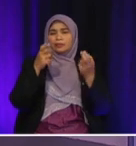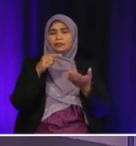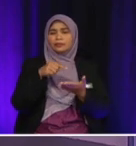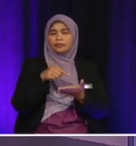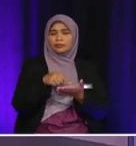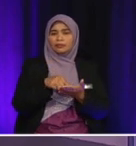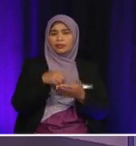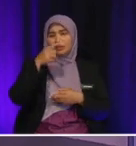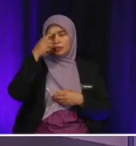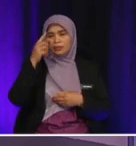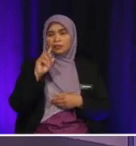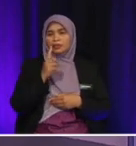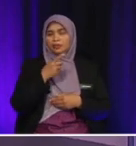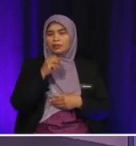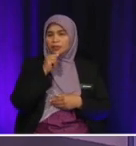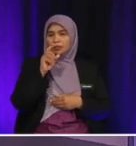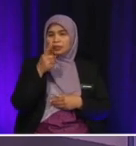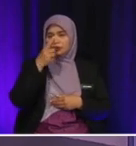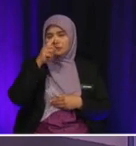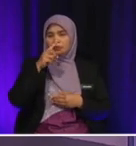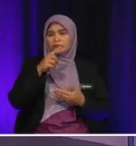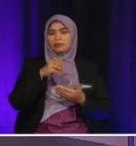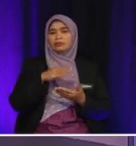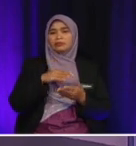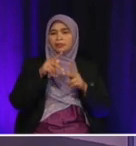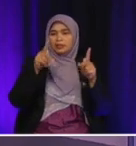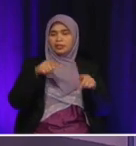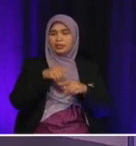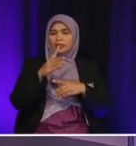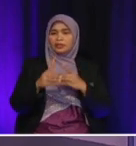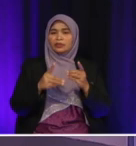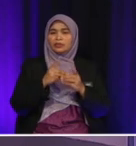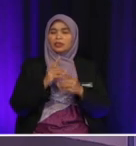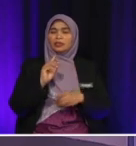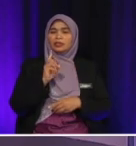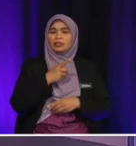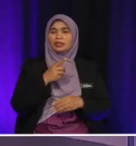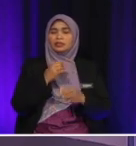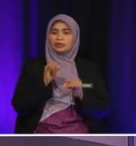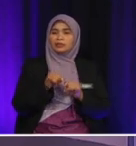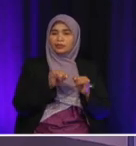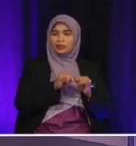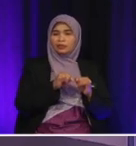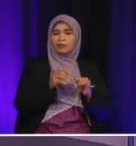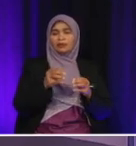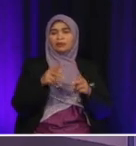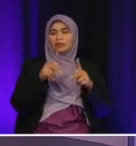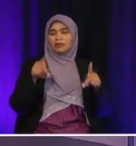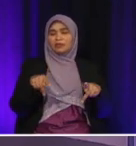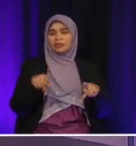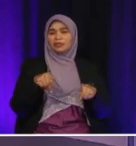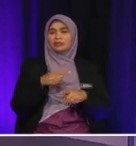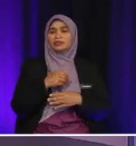sebab kita bukan sahaja untuk mengambil peperiksaan di dunia yang paling penting kita nak ambil peperiksaan untuk melayakkan kita masuk ke dalam syurga